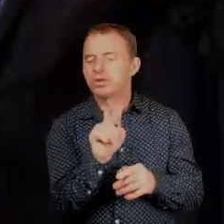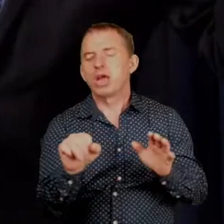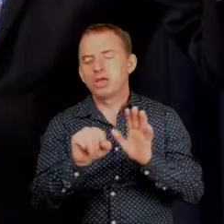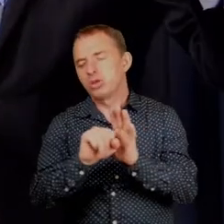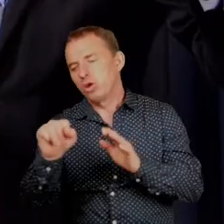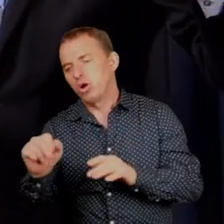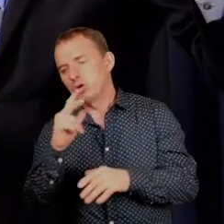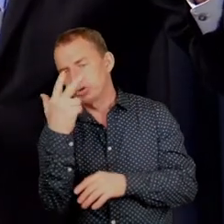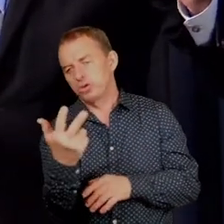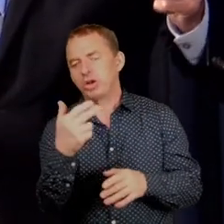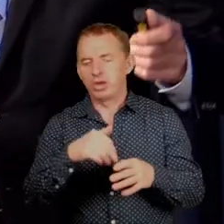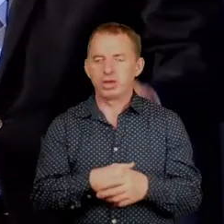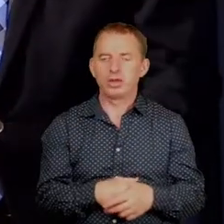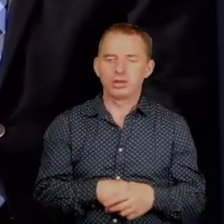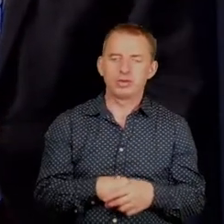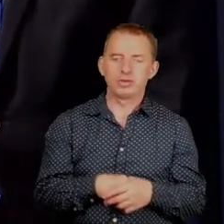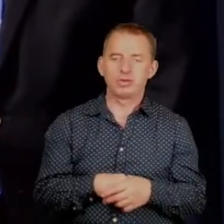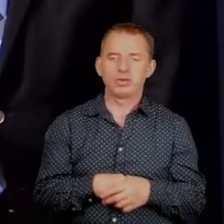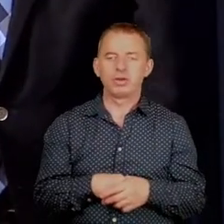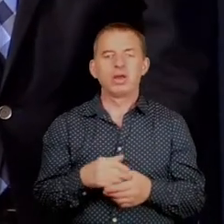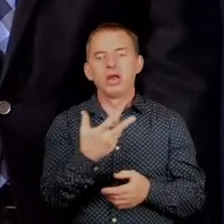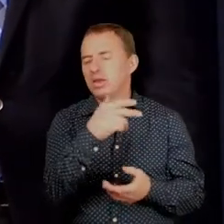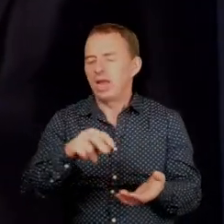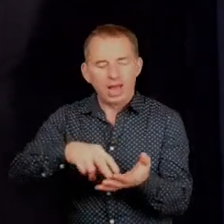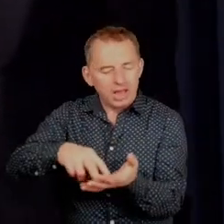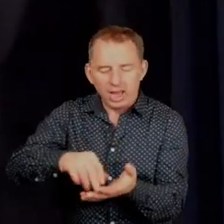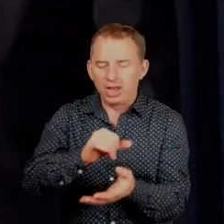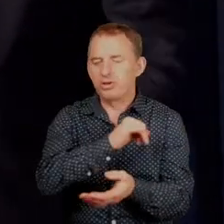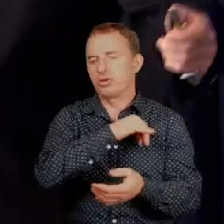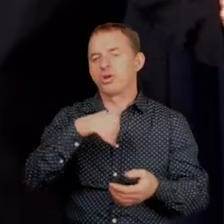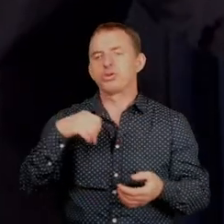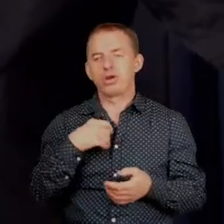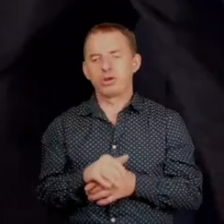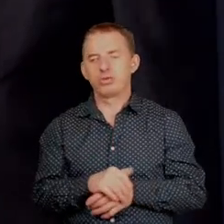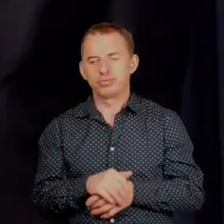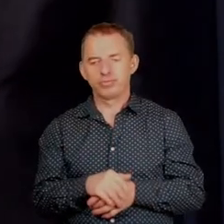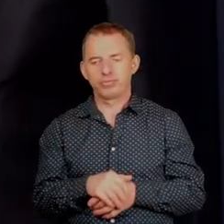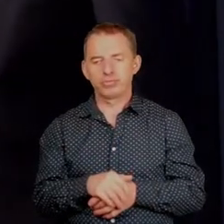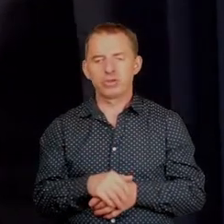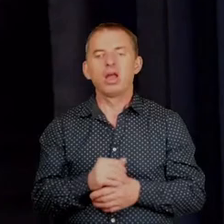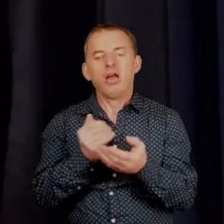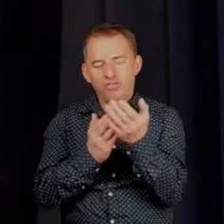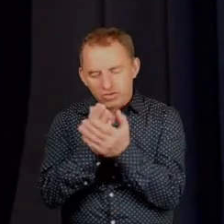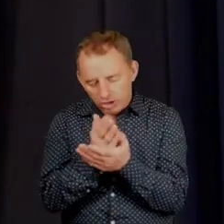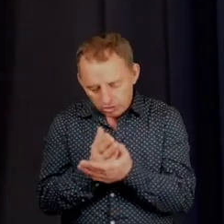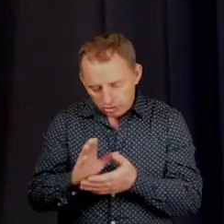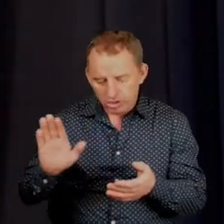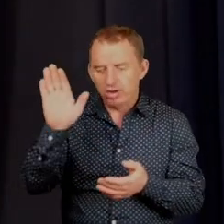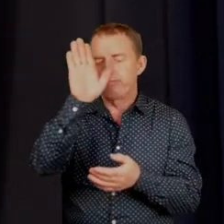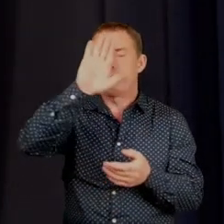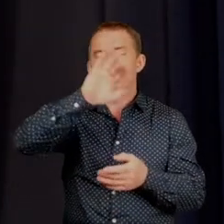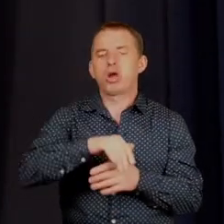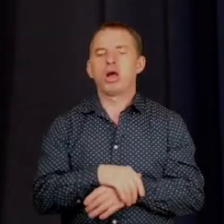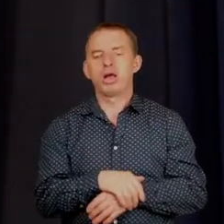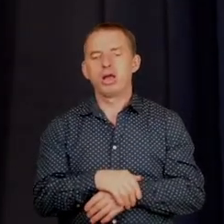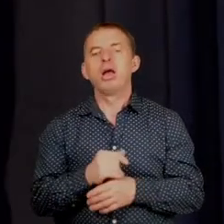14:1-3. Let not your heart be troubled. Nie lękajcie się. You believe in God. Wierzcie w Boga. Believe also in me. Wierzcie we mnie.